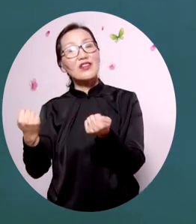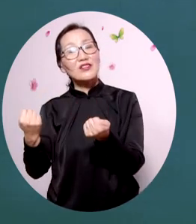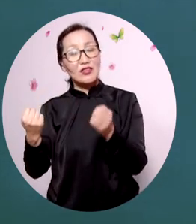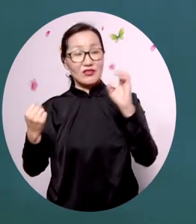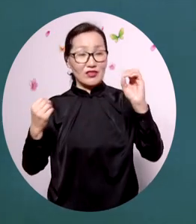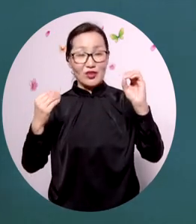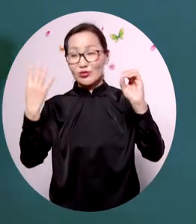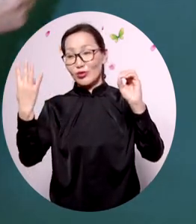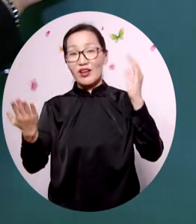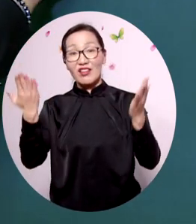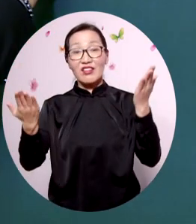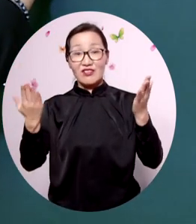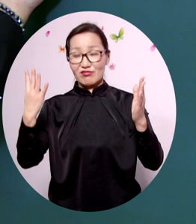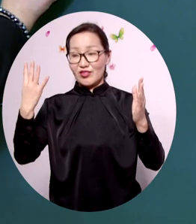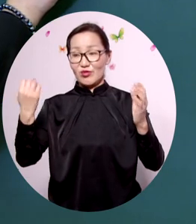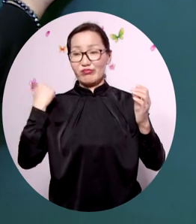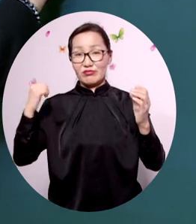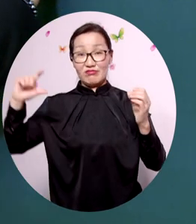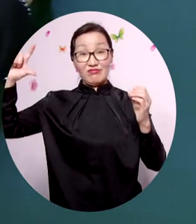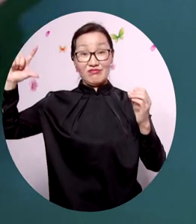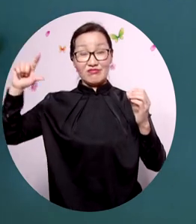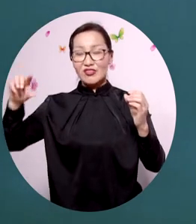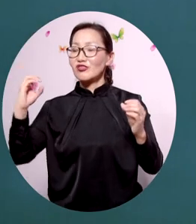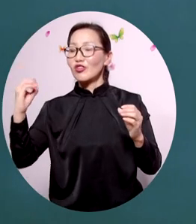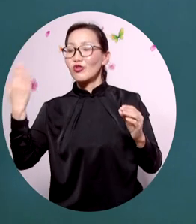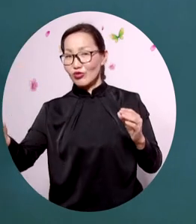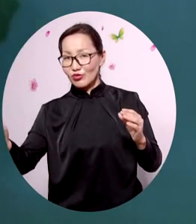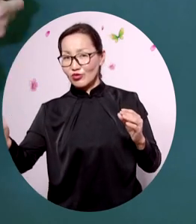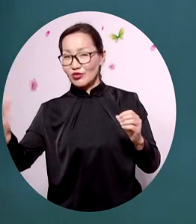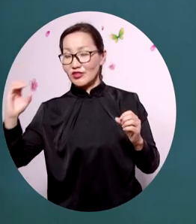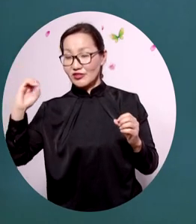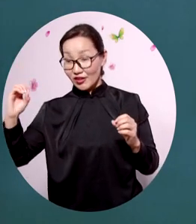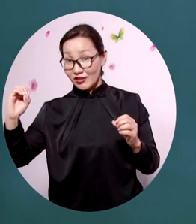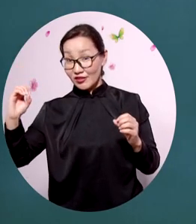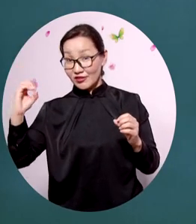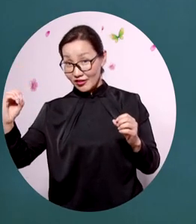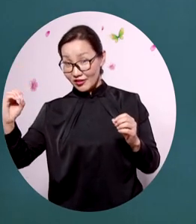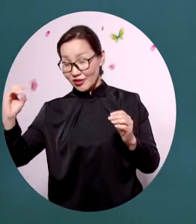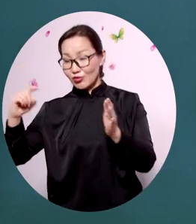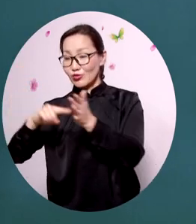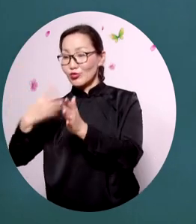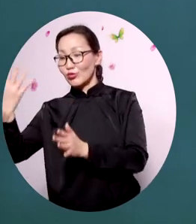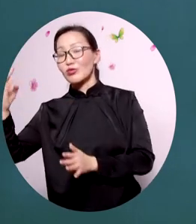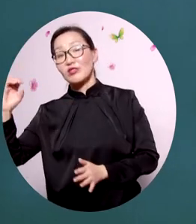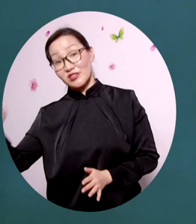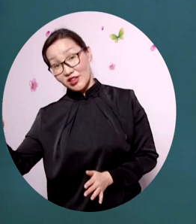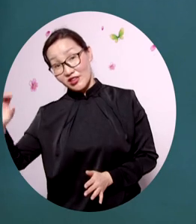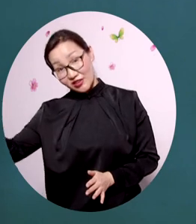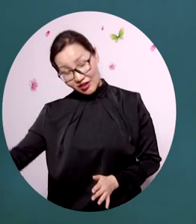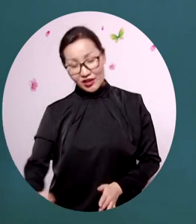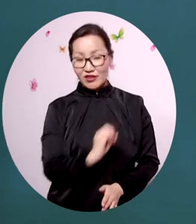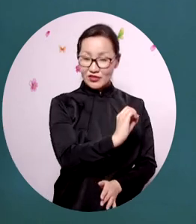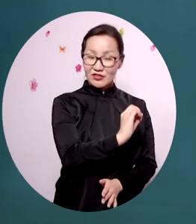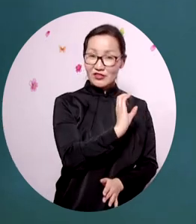байгаа учраас тэгэр өгнө. Тэг бүхлийн хэсгээ заавал хуваах ёстой бид нар. Тэг нь 4-ийн тэг. Тэгээс тэгийг